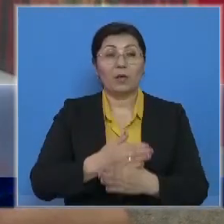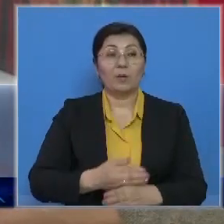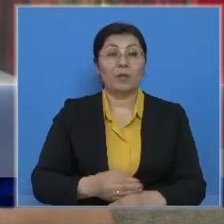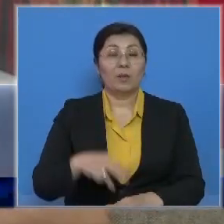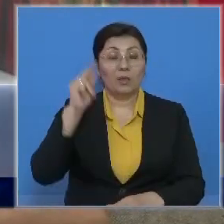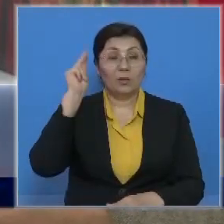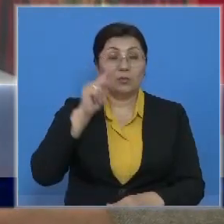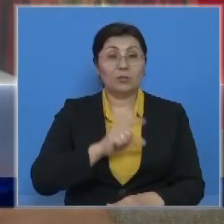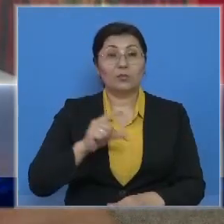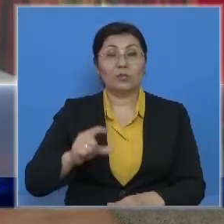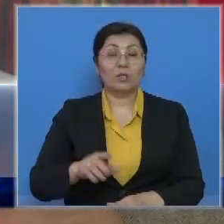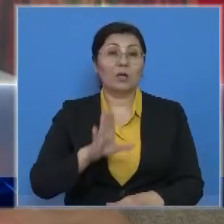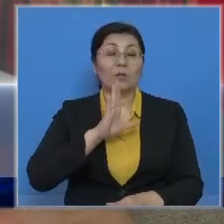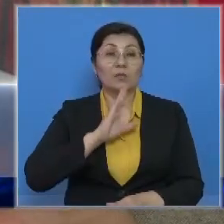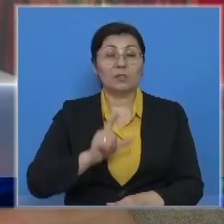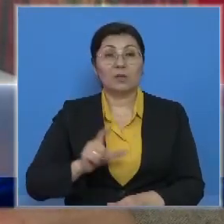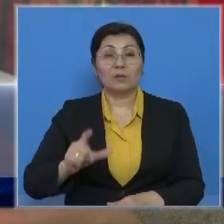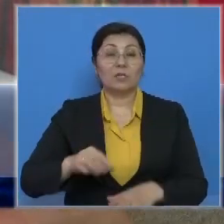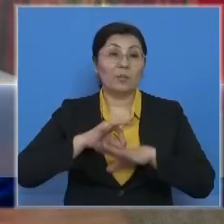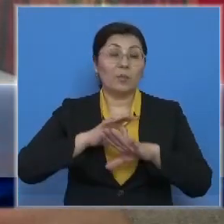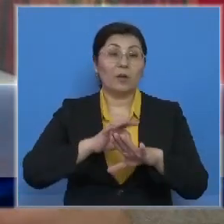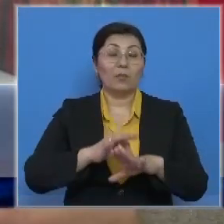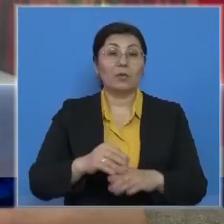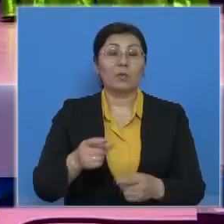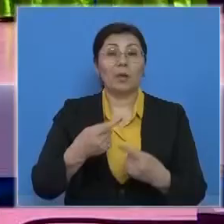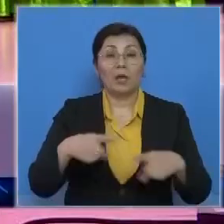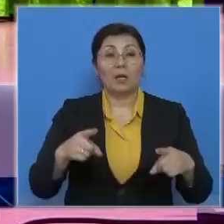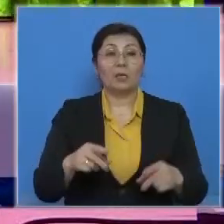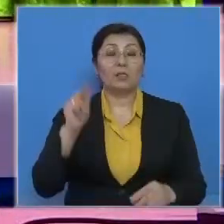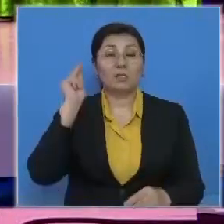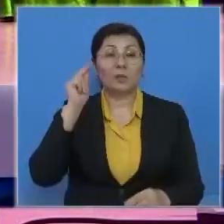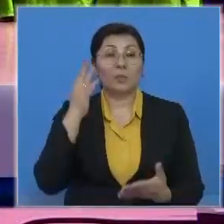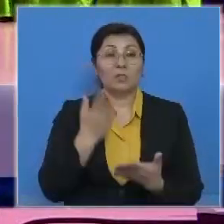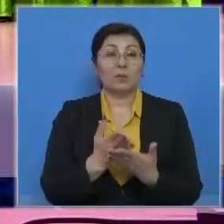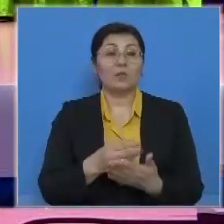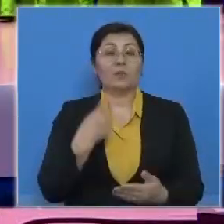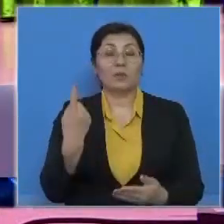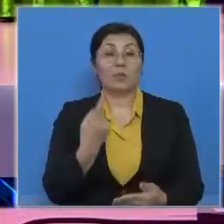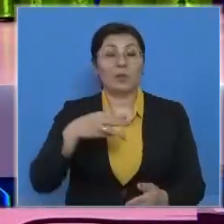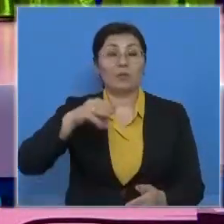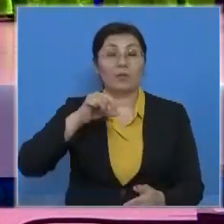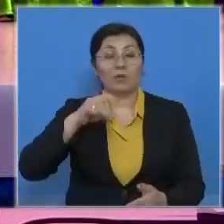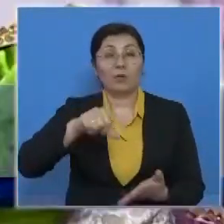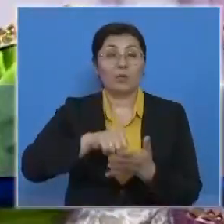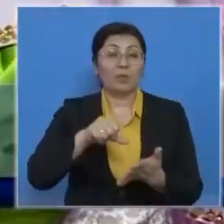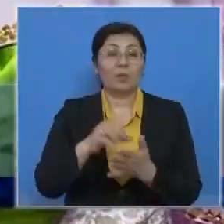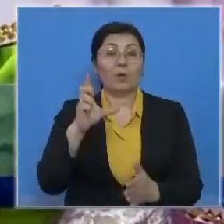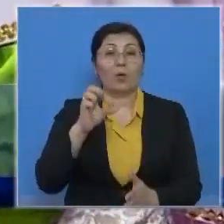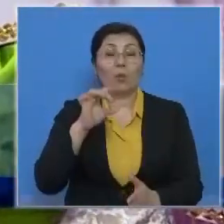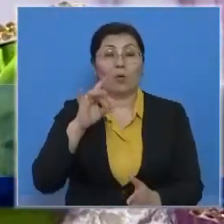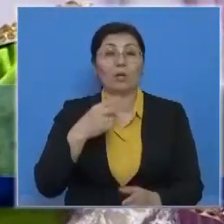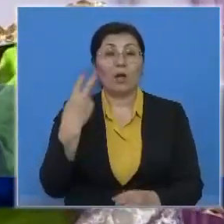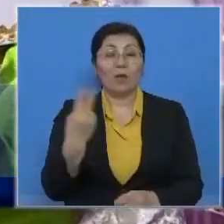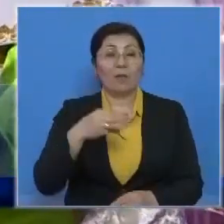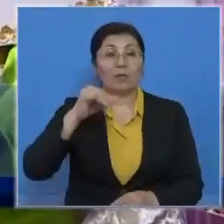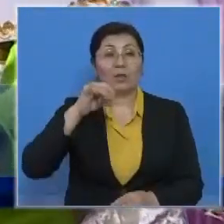учениками, особенно с девочками, проводим разные мастер-классы. Отметим, что в первом туре приняли участие хоровые коллективы, а во